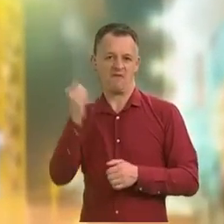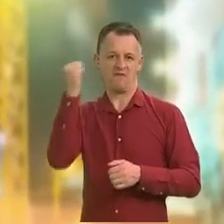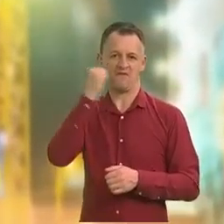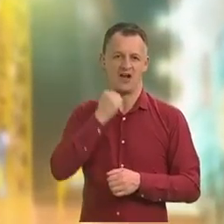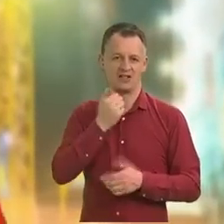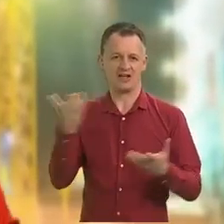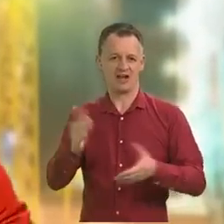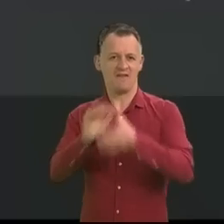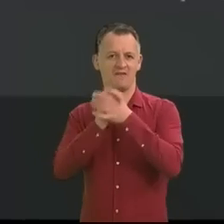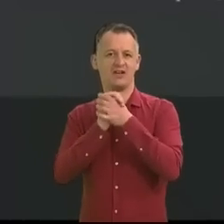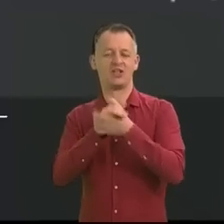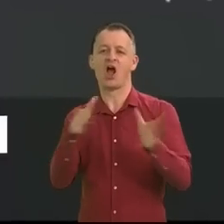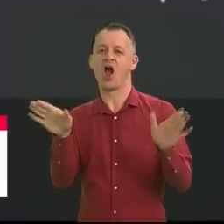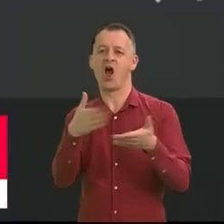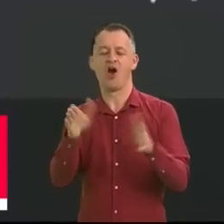pas.